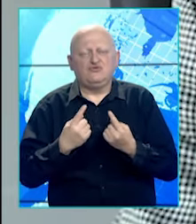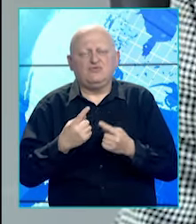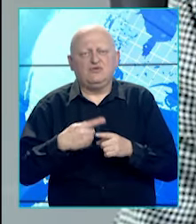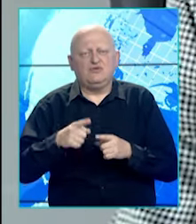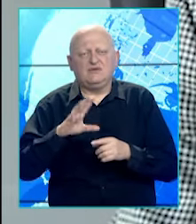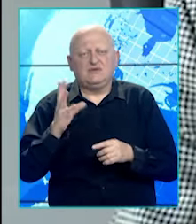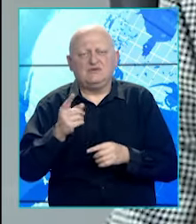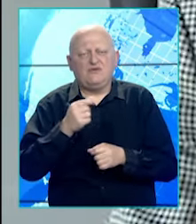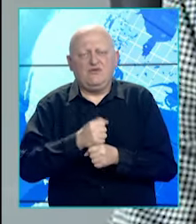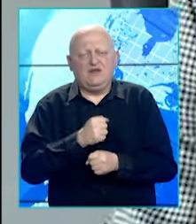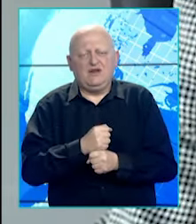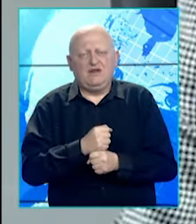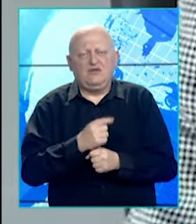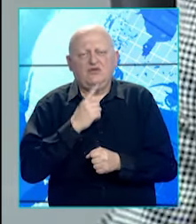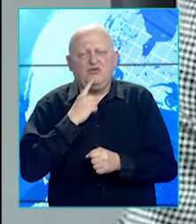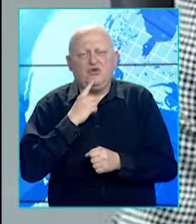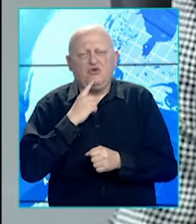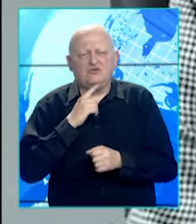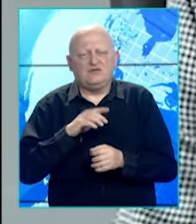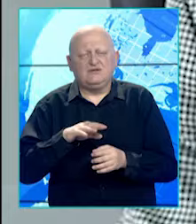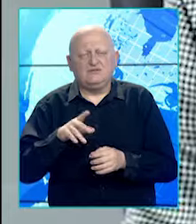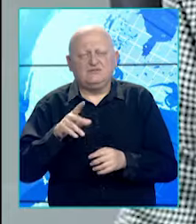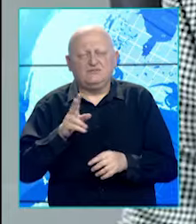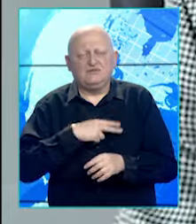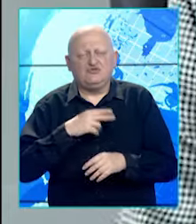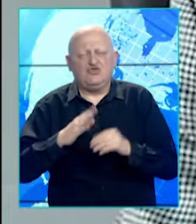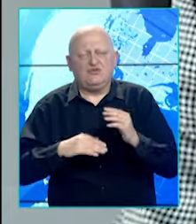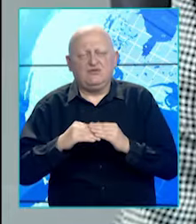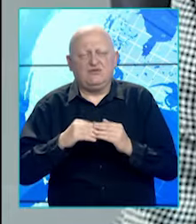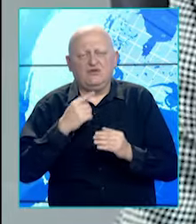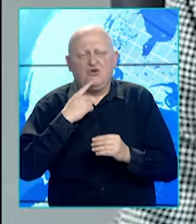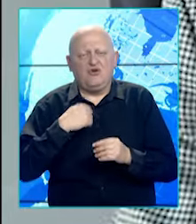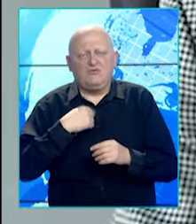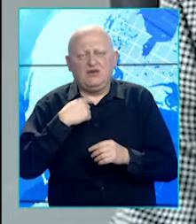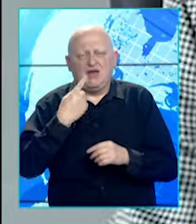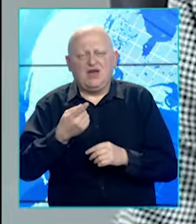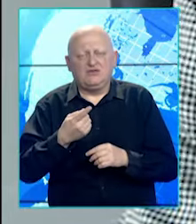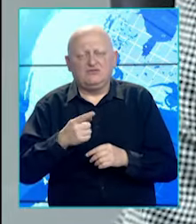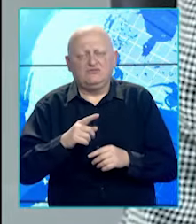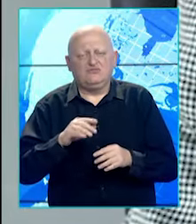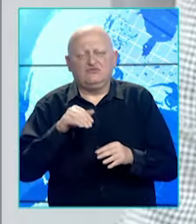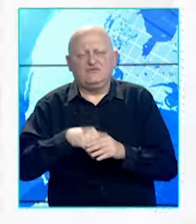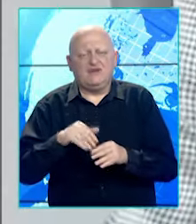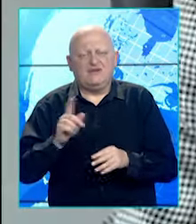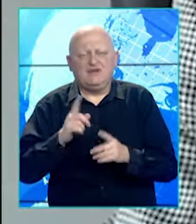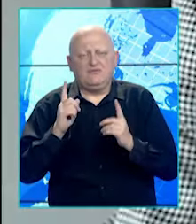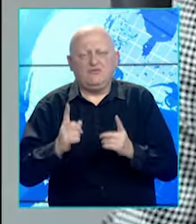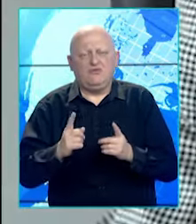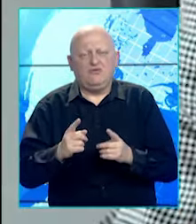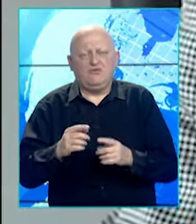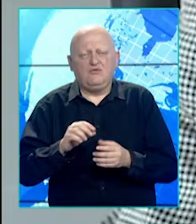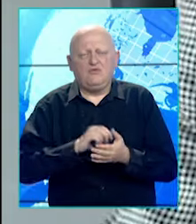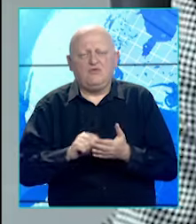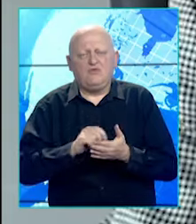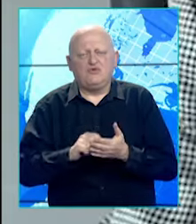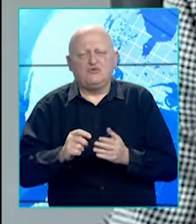da su sve ove radnje koje se inkriminiraju za krivično djelo za koje mi tvrdimo da u stvari ne postoji, po